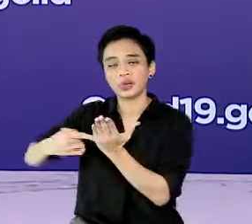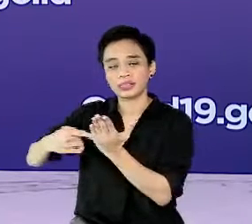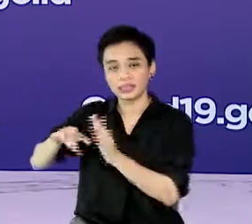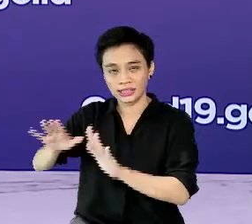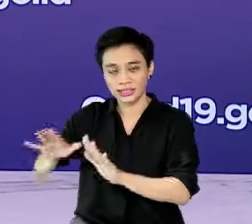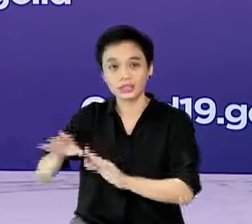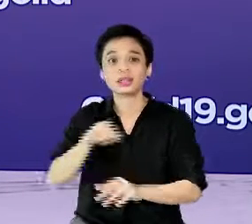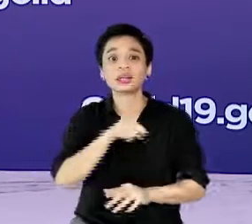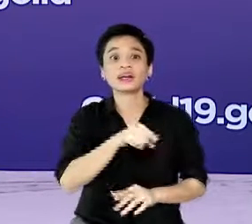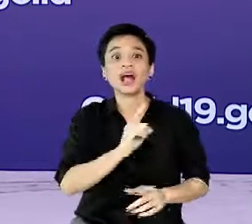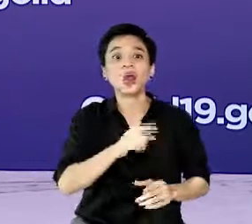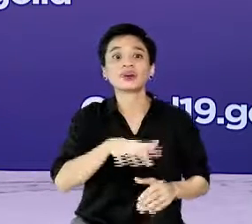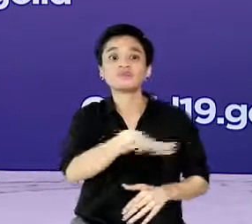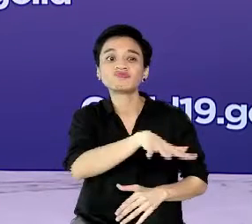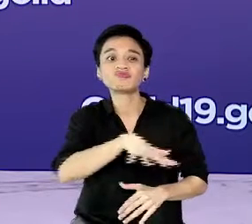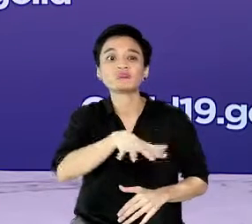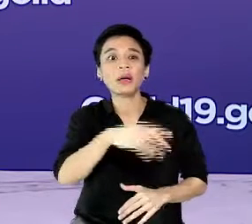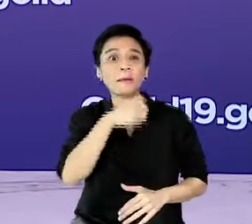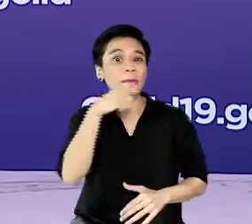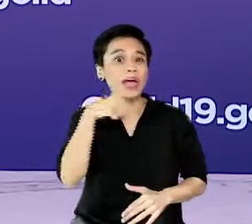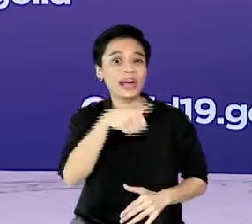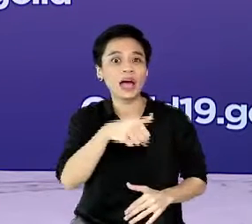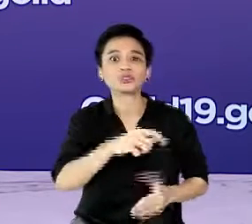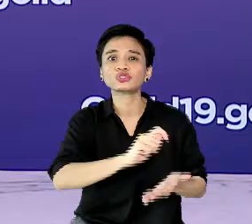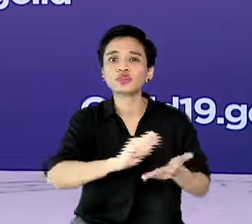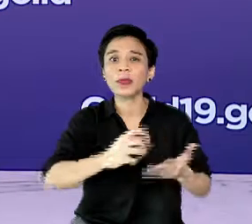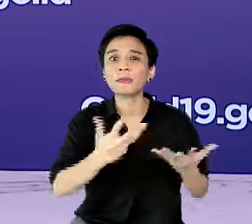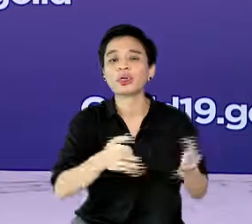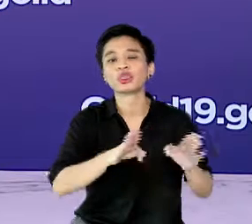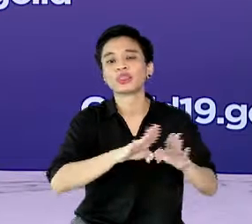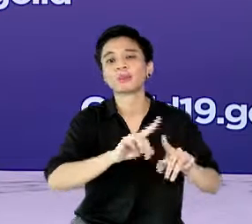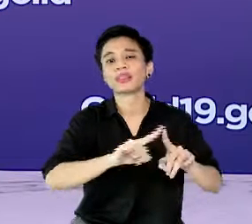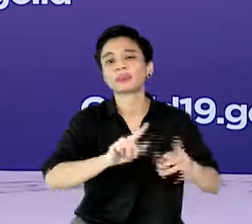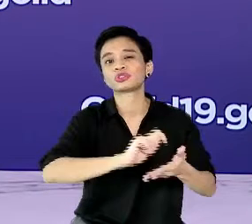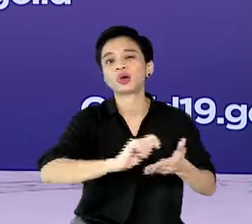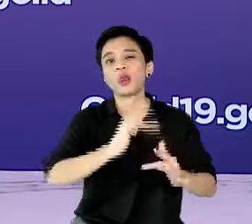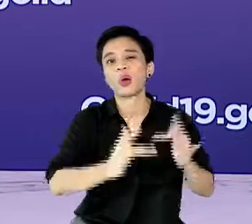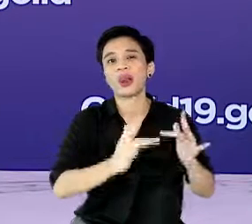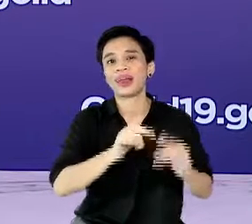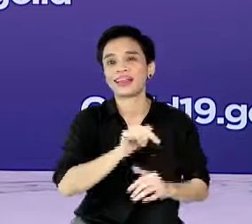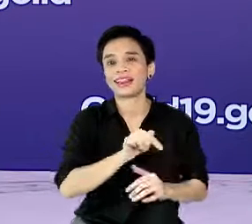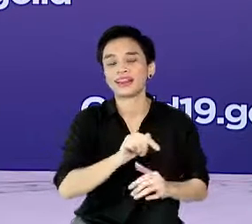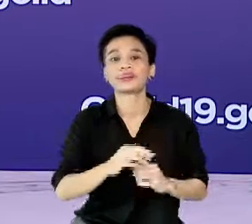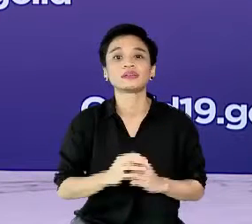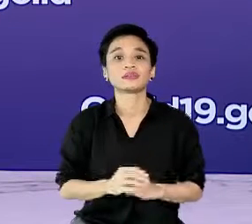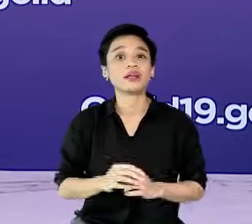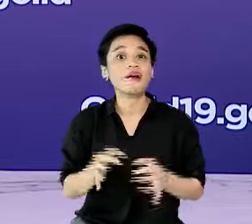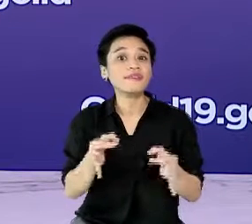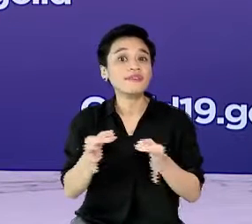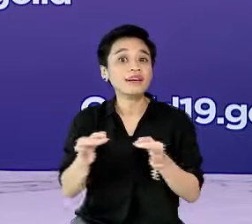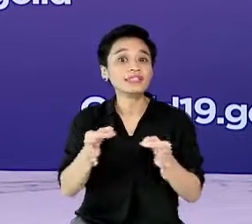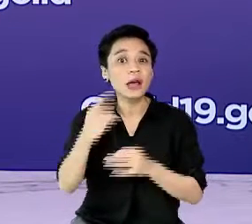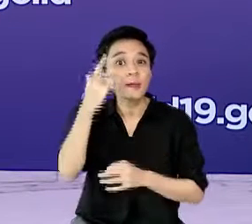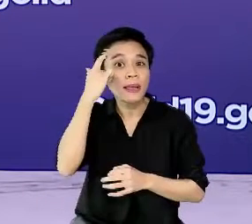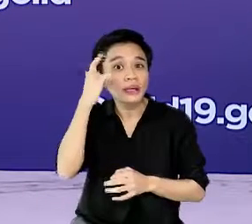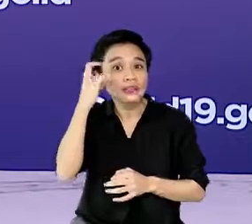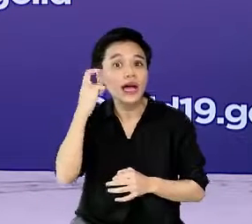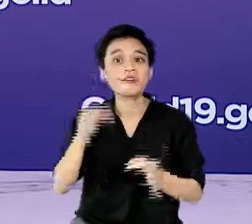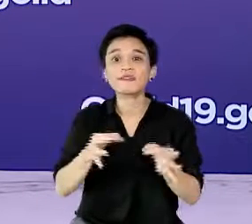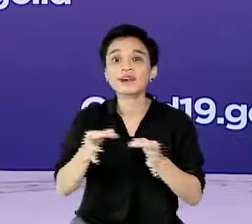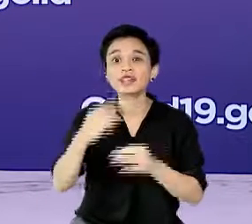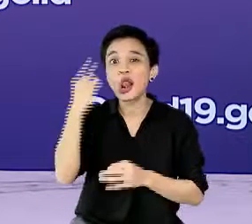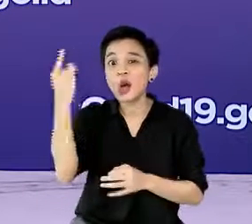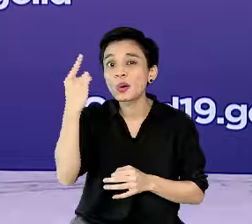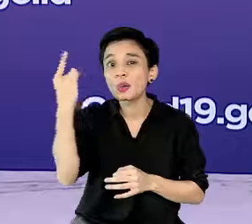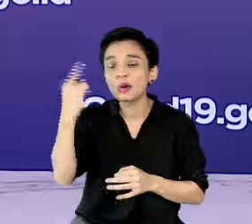mengajar dilakukan secara daring untuk pusat perbelanjaan dan fasilitas umum lainnya kapasitas